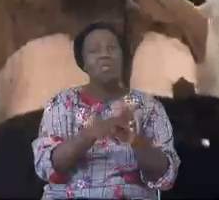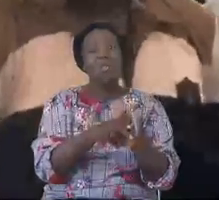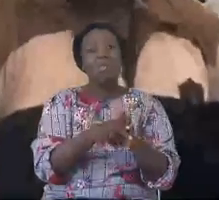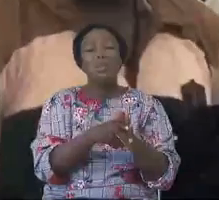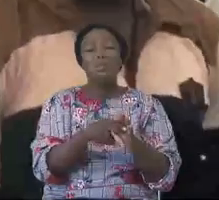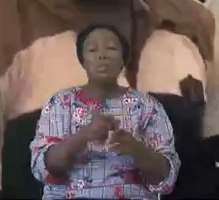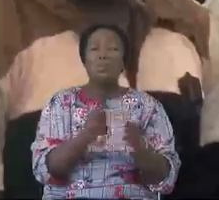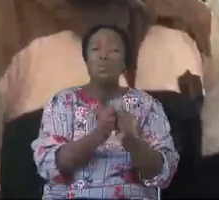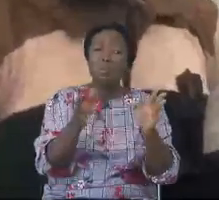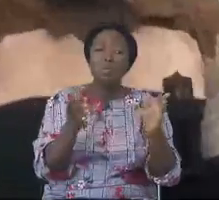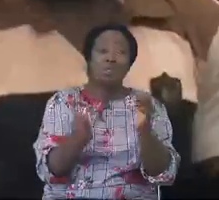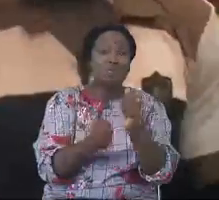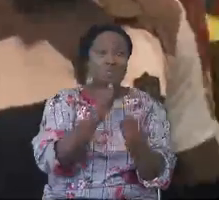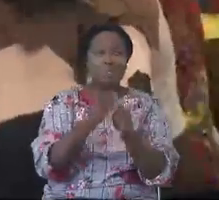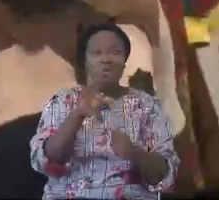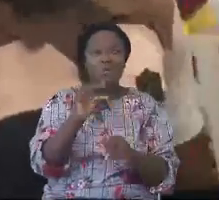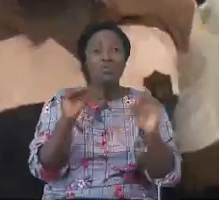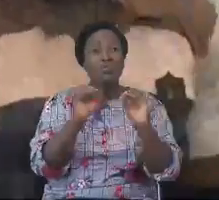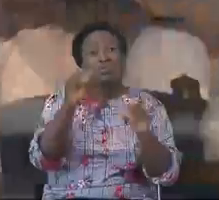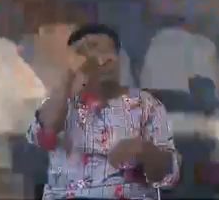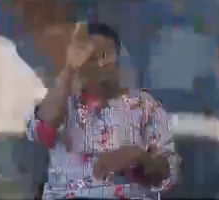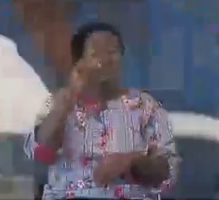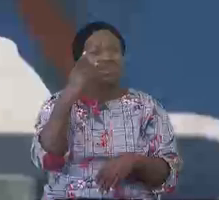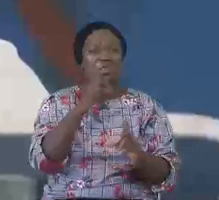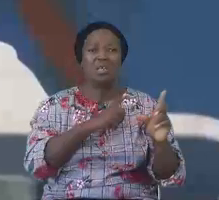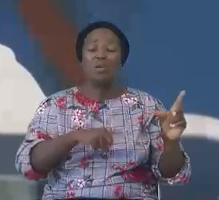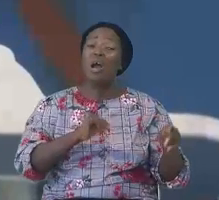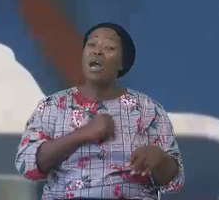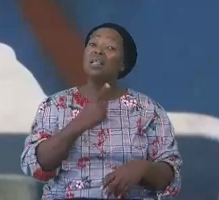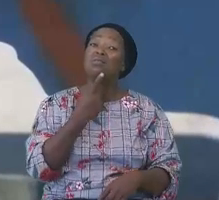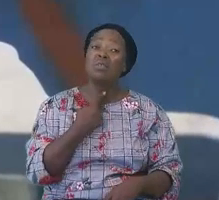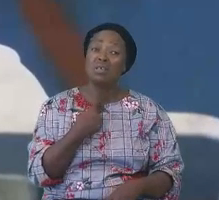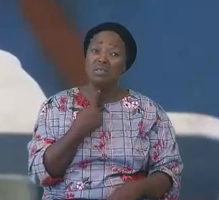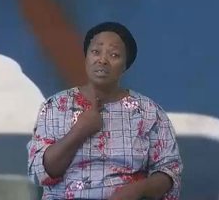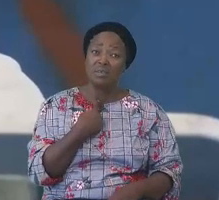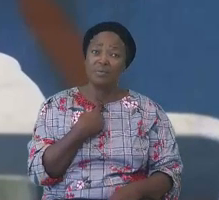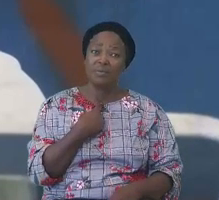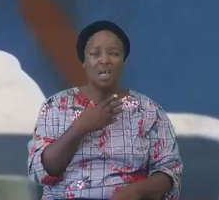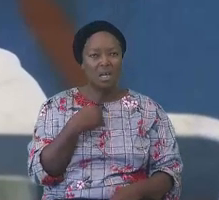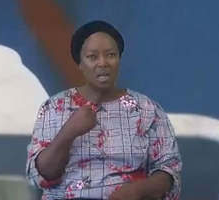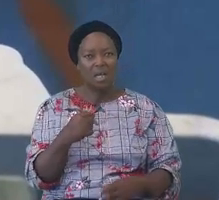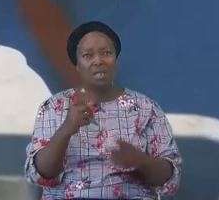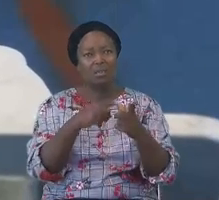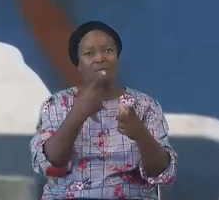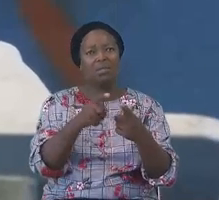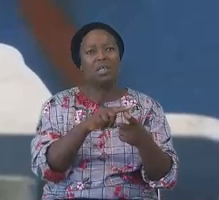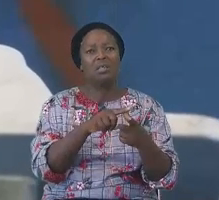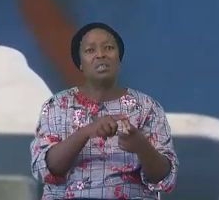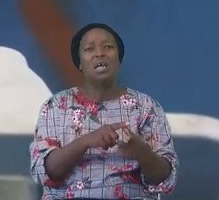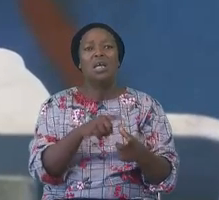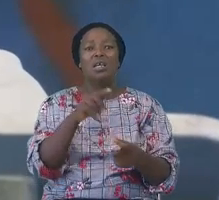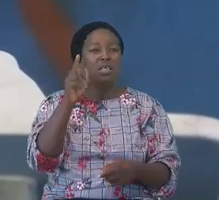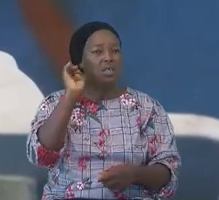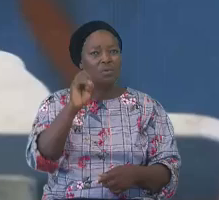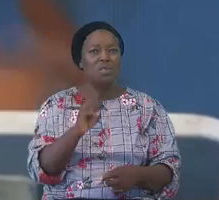de cette justice, de cette sainteté du cœur, sans laquelle personne ne pourra voir le Seigneur. J'ai